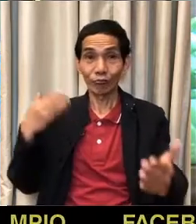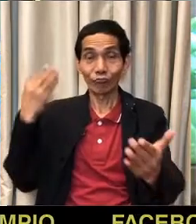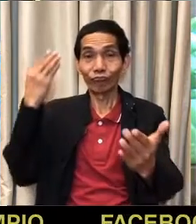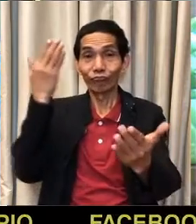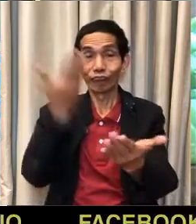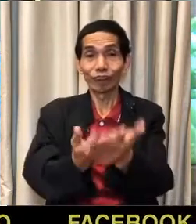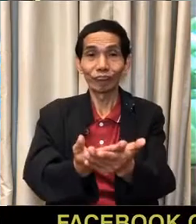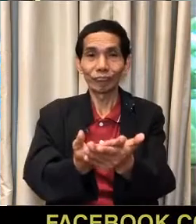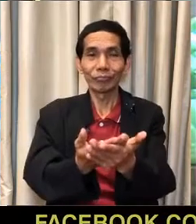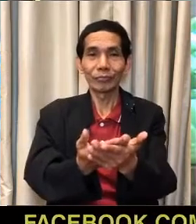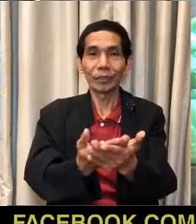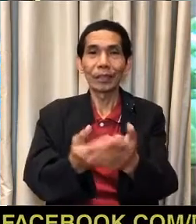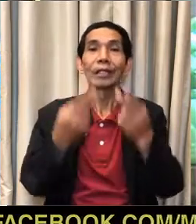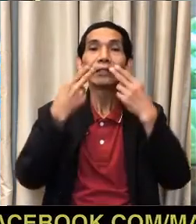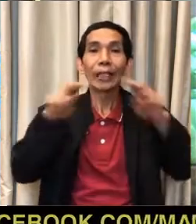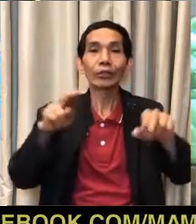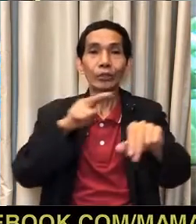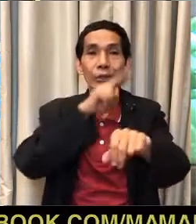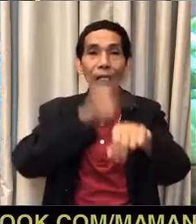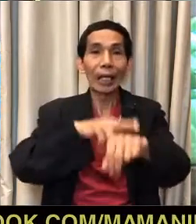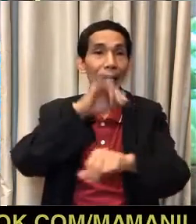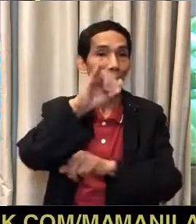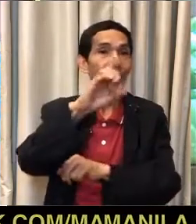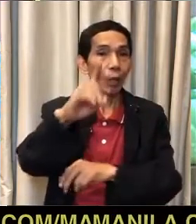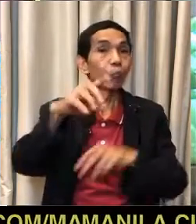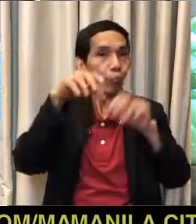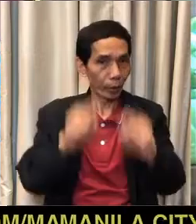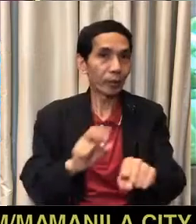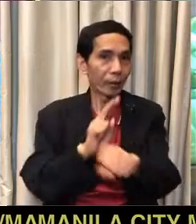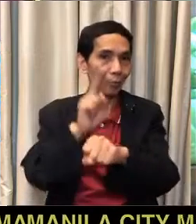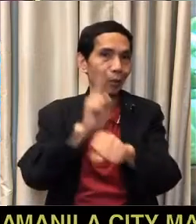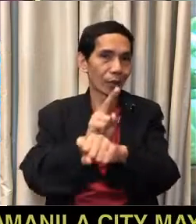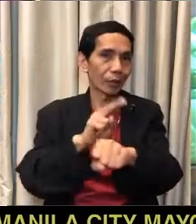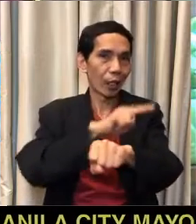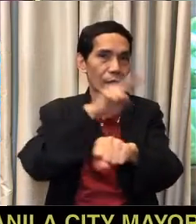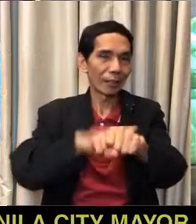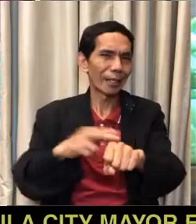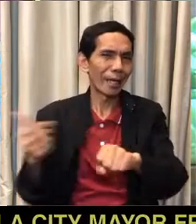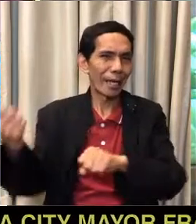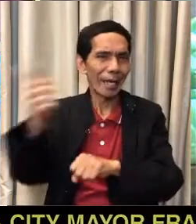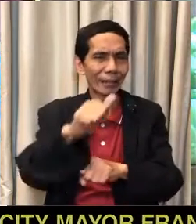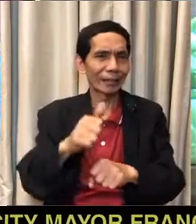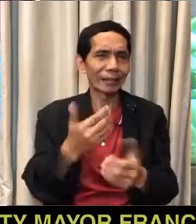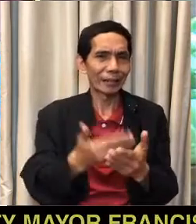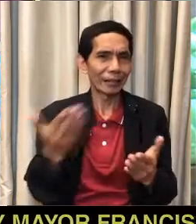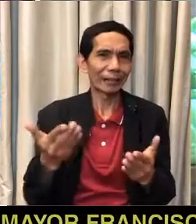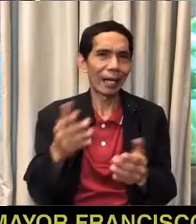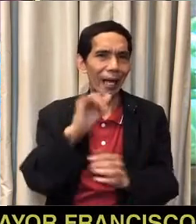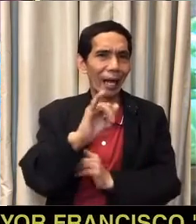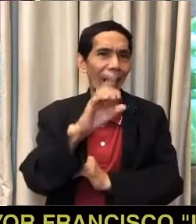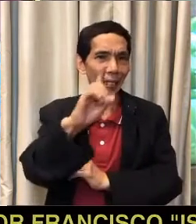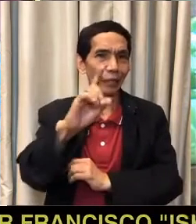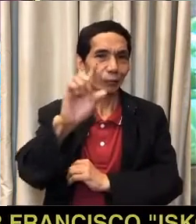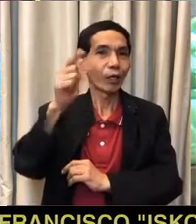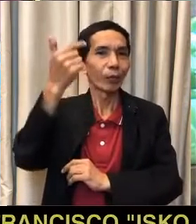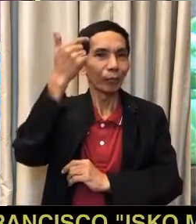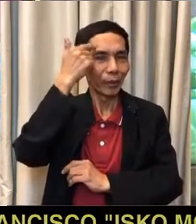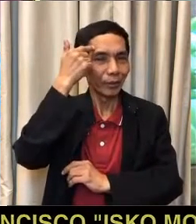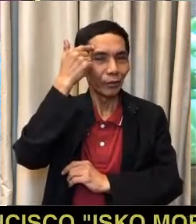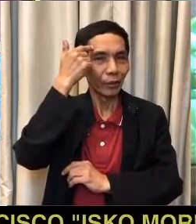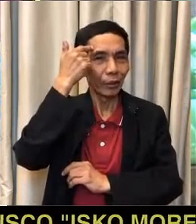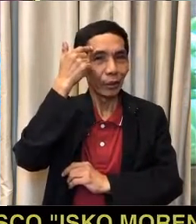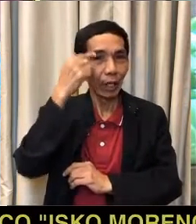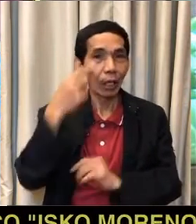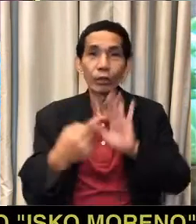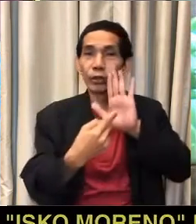yung national ID, baka yun eh pwede na. Anything na ID ng gobyerno